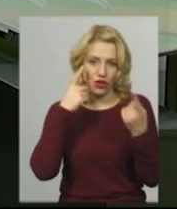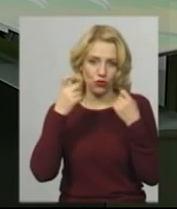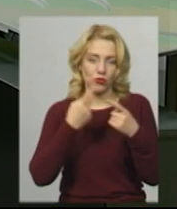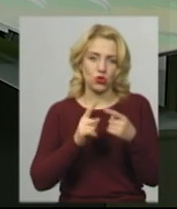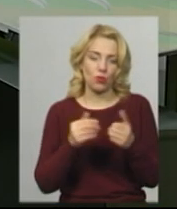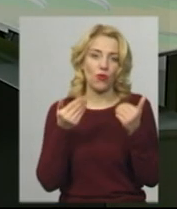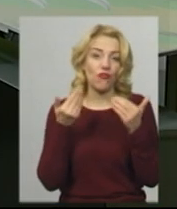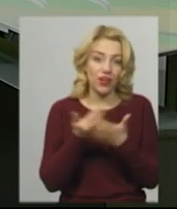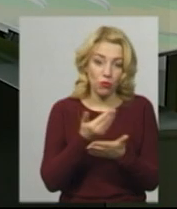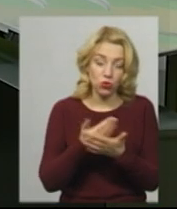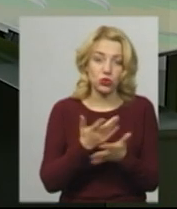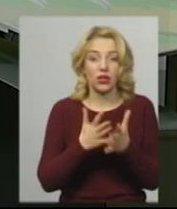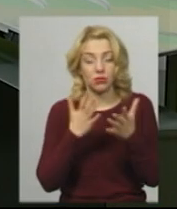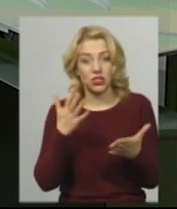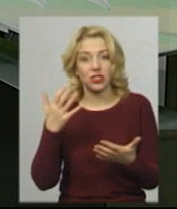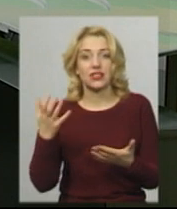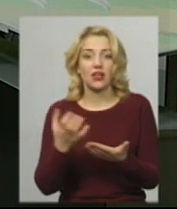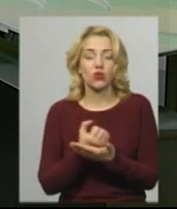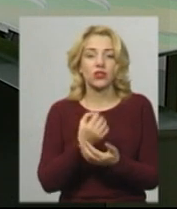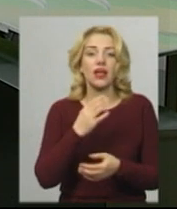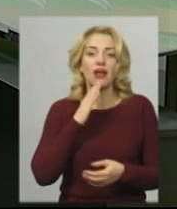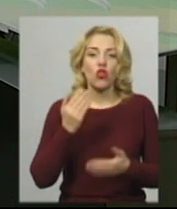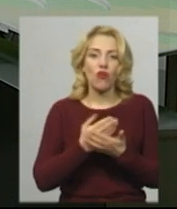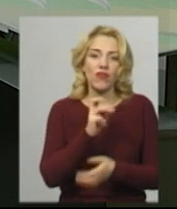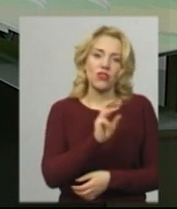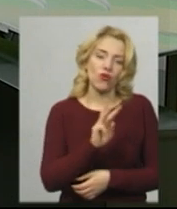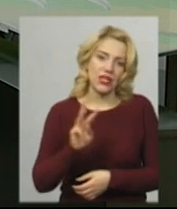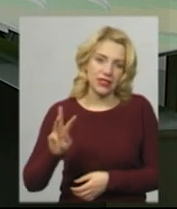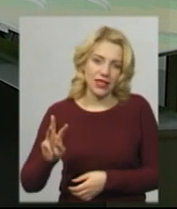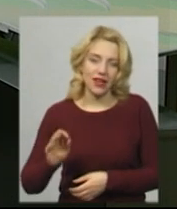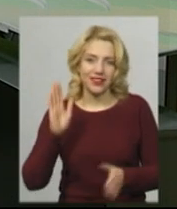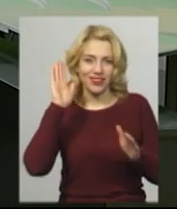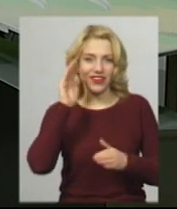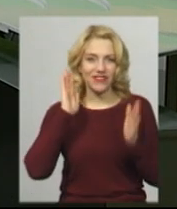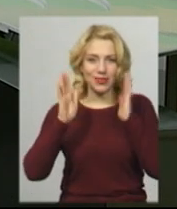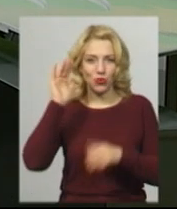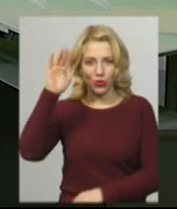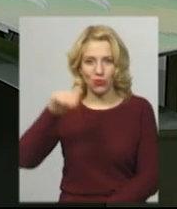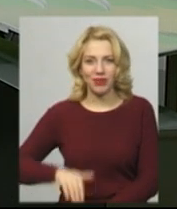цього випуску. Більше новин знаходьте на нашому офіційному сайті та на сторінці у Фейсбук. Побачимось!